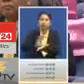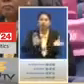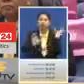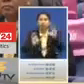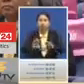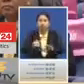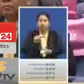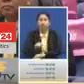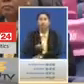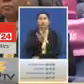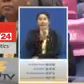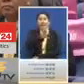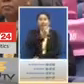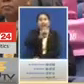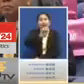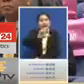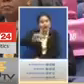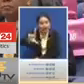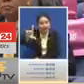แล้วนี่